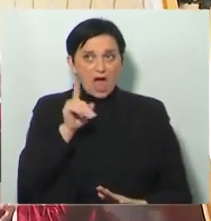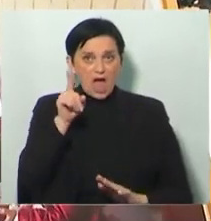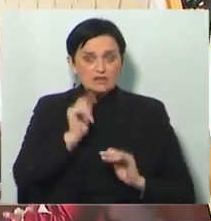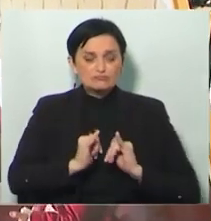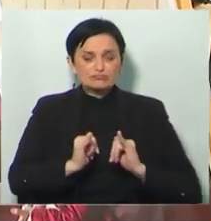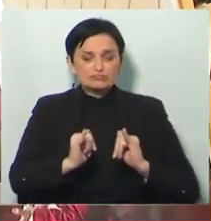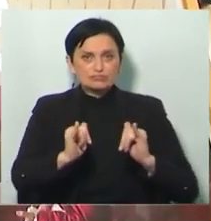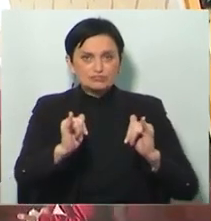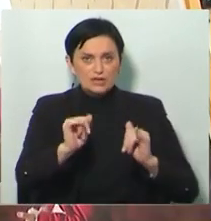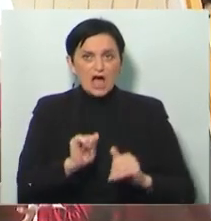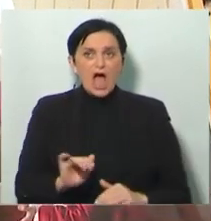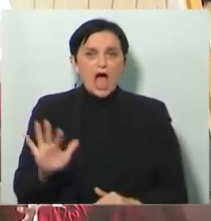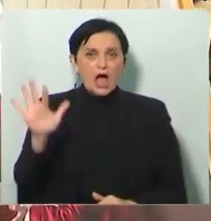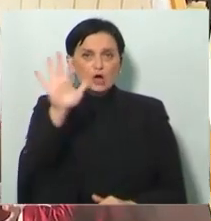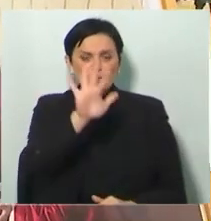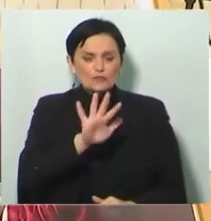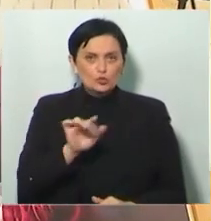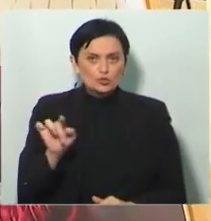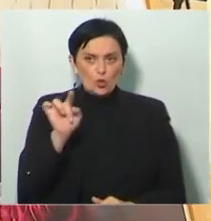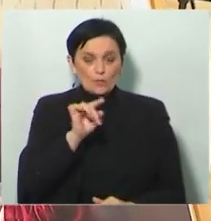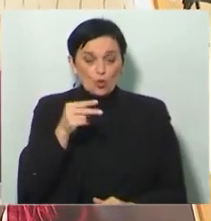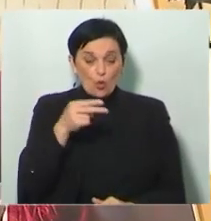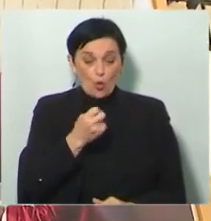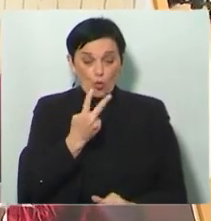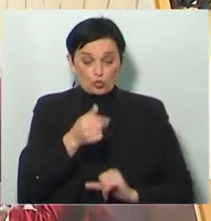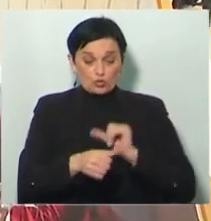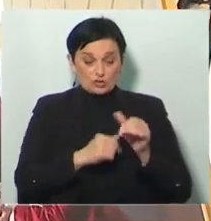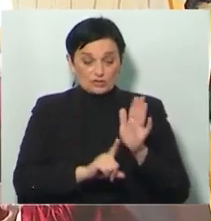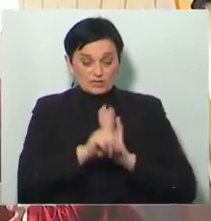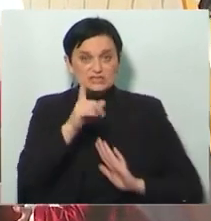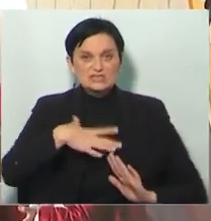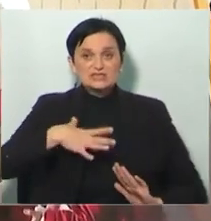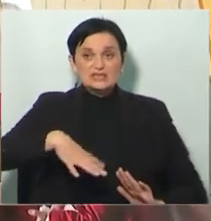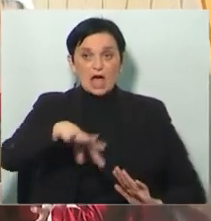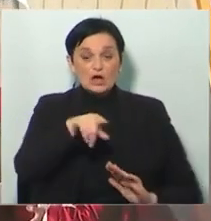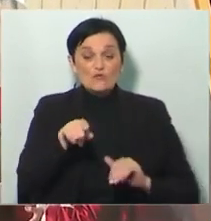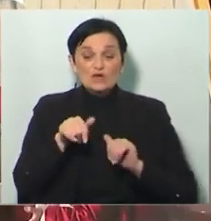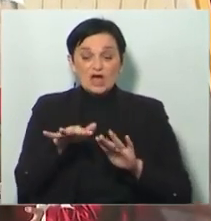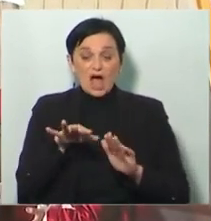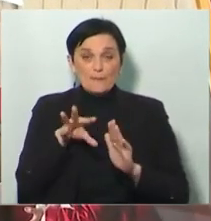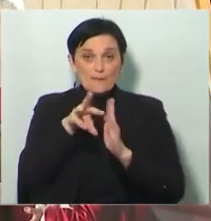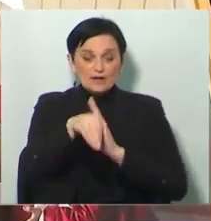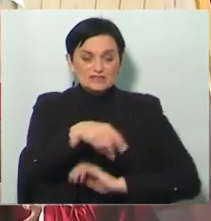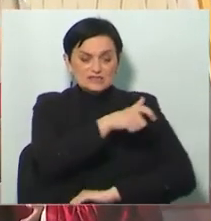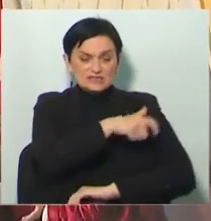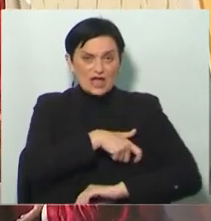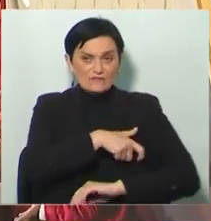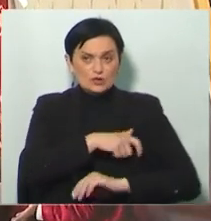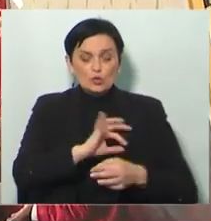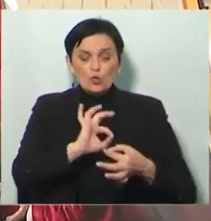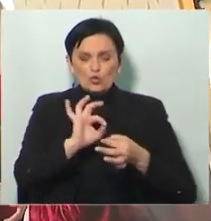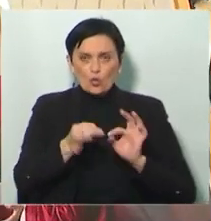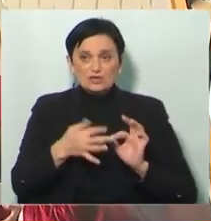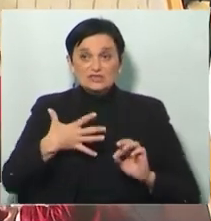გავრცელდა ევროპის ყველა ქვეყანაში და 2012 წლიდან საქართველო გახდა ამ კამპანიის წევრი ქვეყანა,